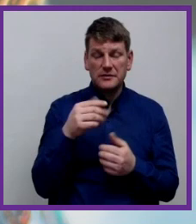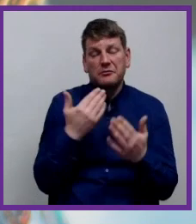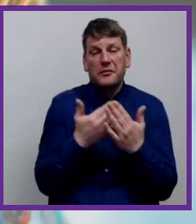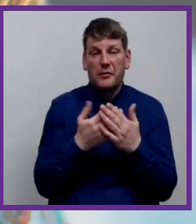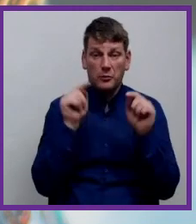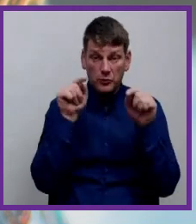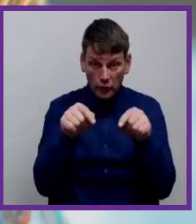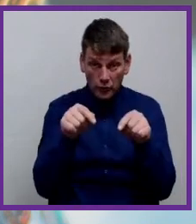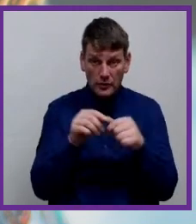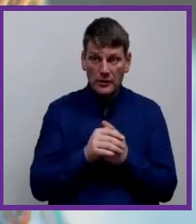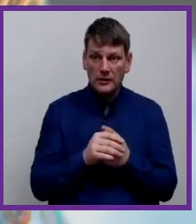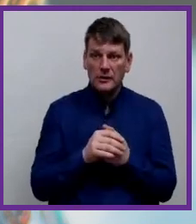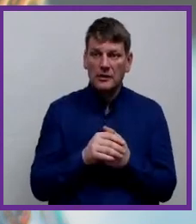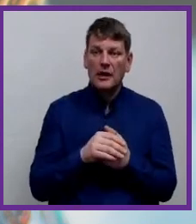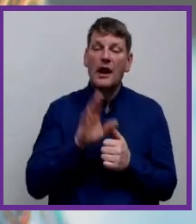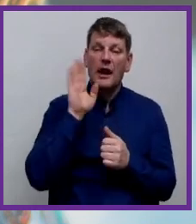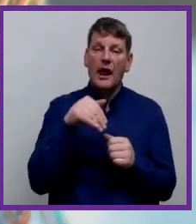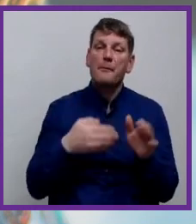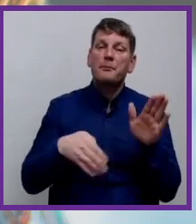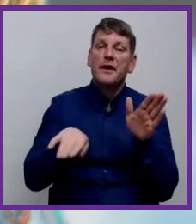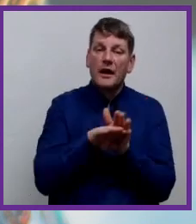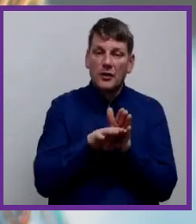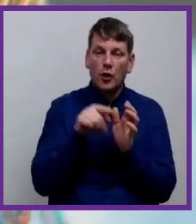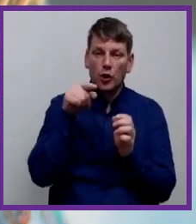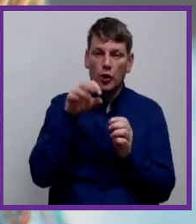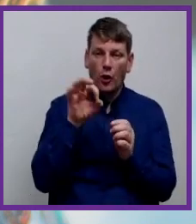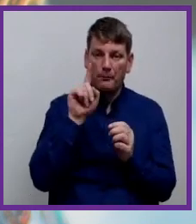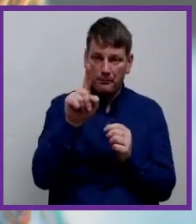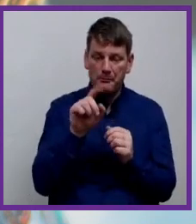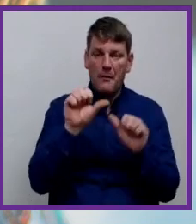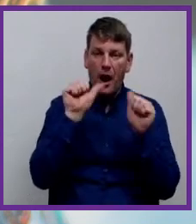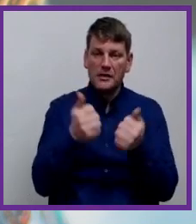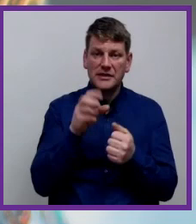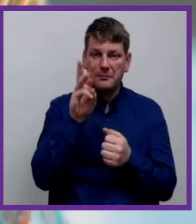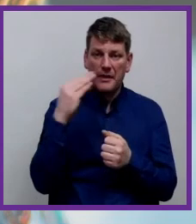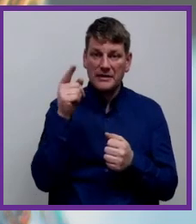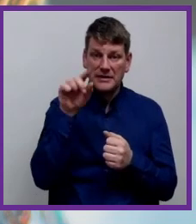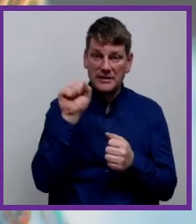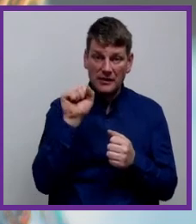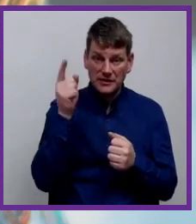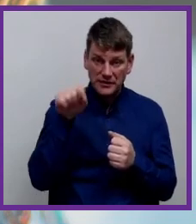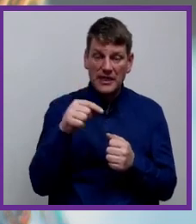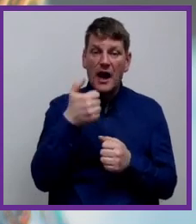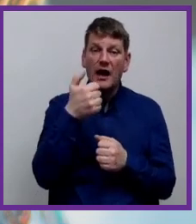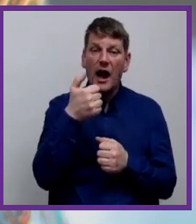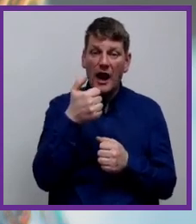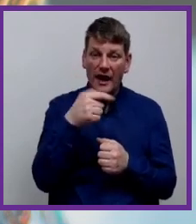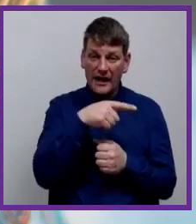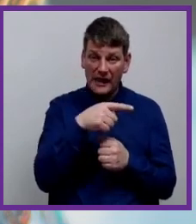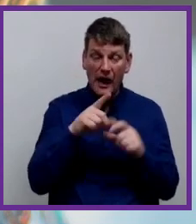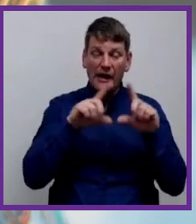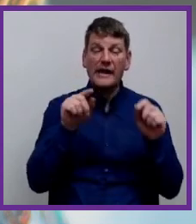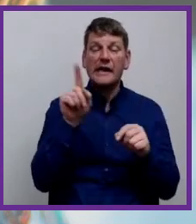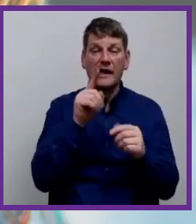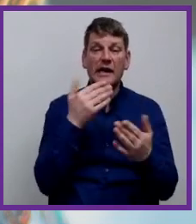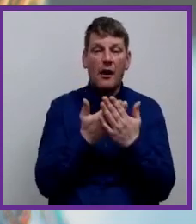piemēram, lai piedalītos top mākslas mesās, galerijai ir jāpierāda, ka viņi